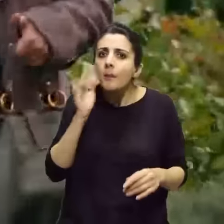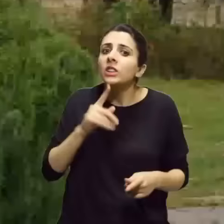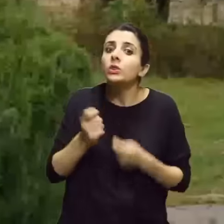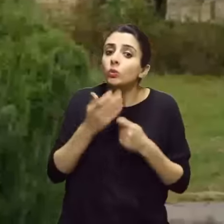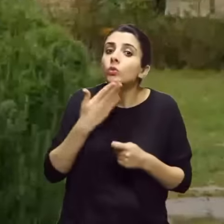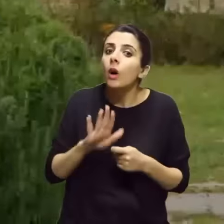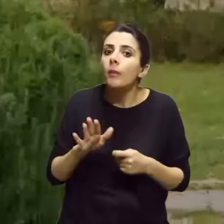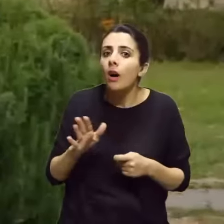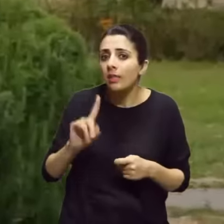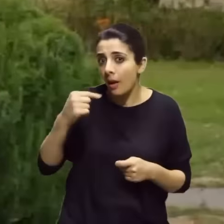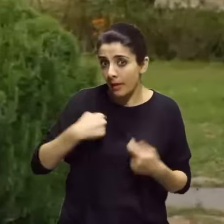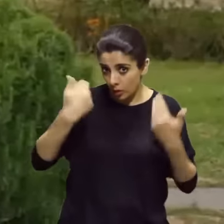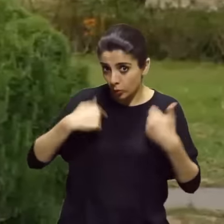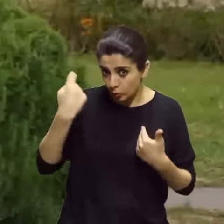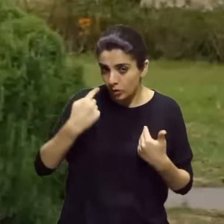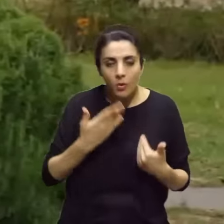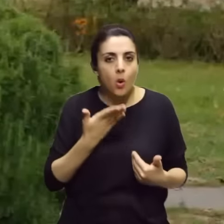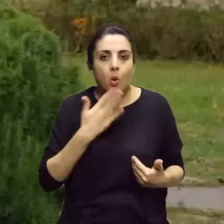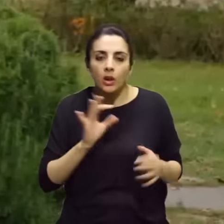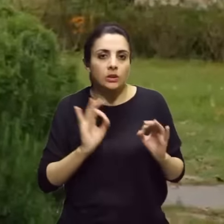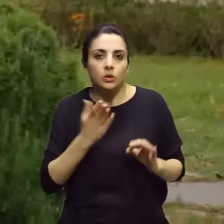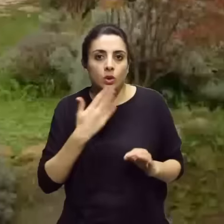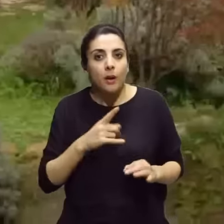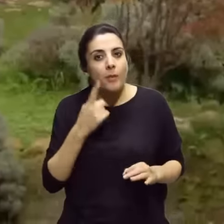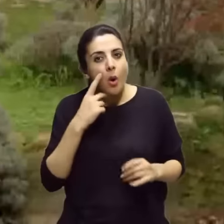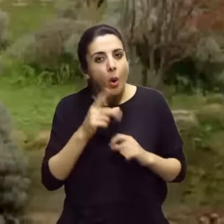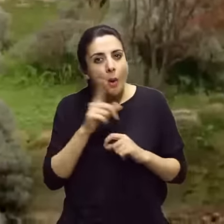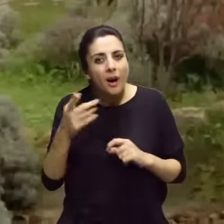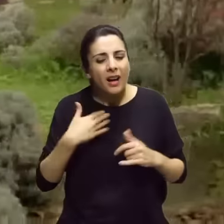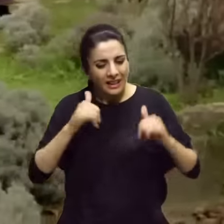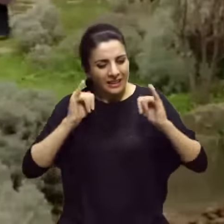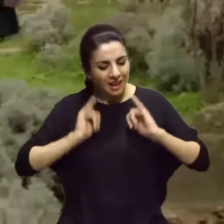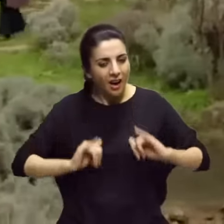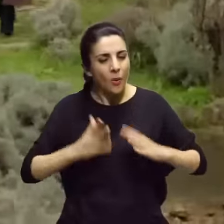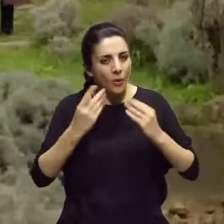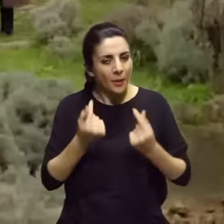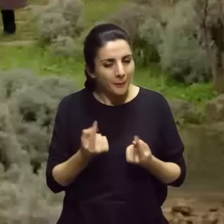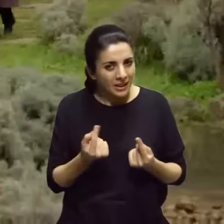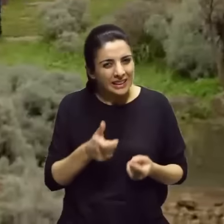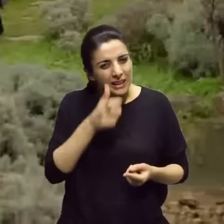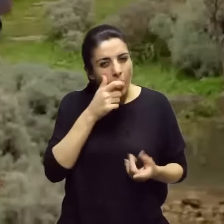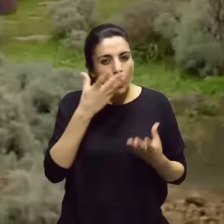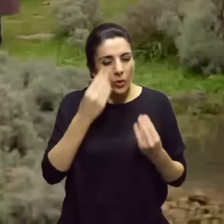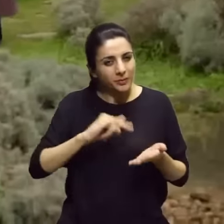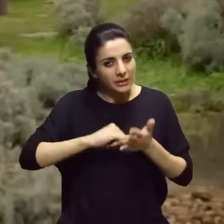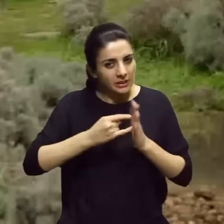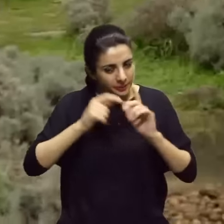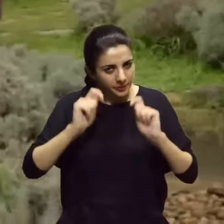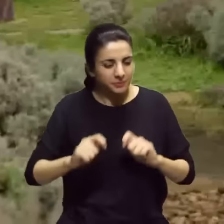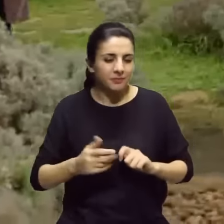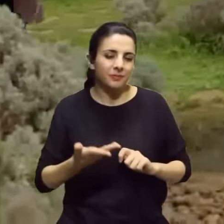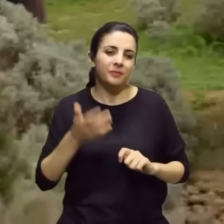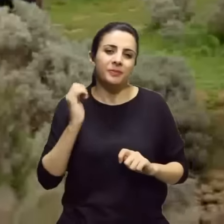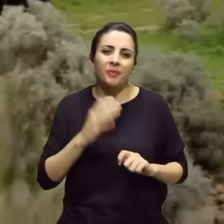gücü yok mu Allah aşkına? Derdi günü biz miyiz bunun? Yok maalesef yok. Bak Ömerler de biraz huzur buldular. Yani dikkat edelim.